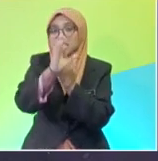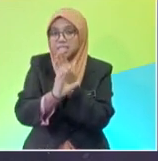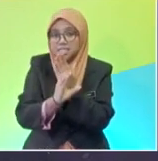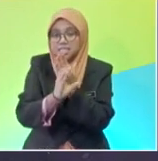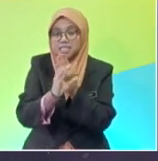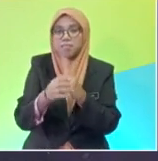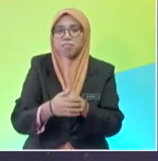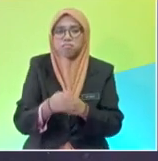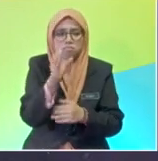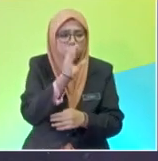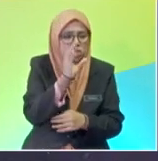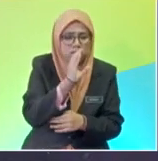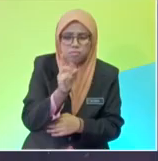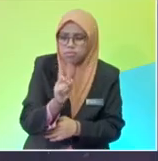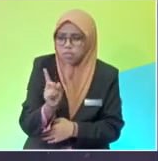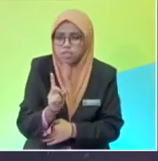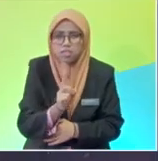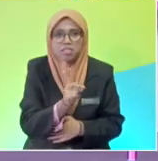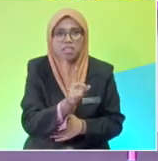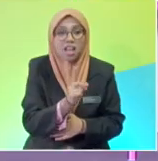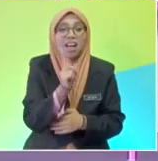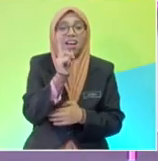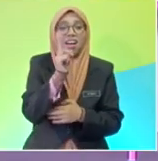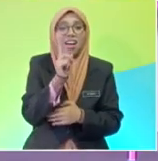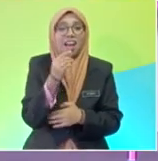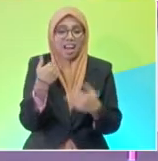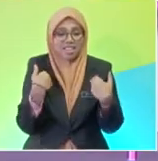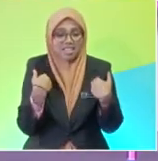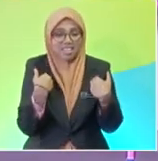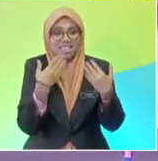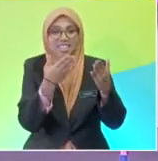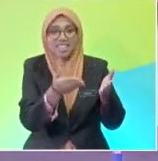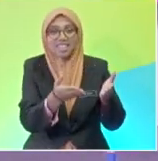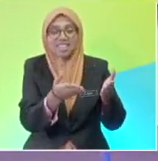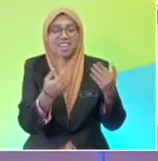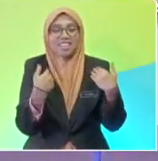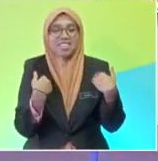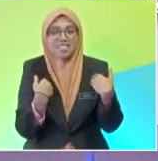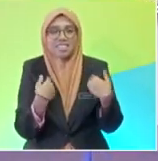March. Mana, cikgu? Dekat mana? Oh, dekat saya lah, cikgu. Daripada Mira rupanya.